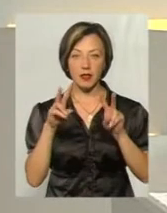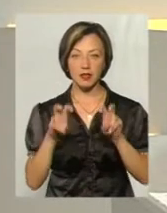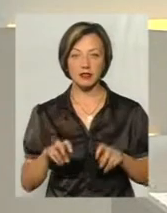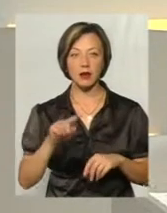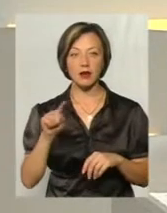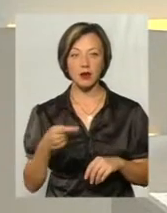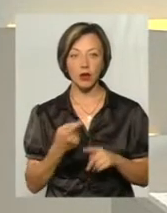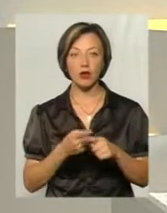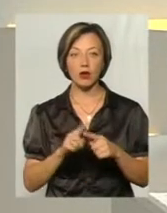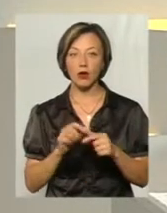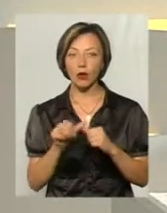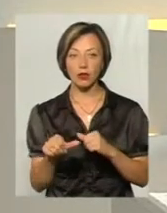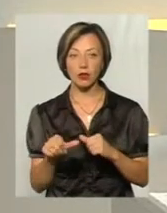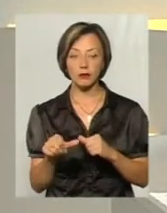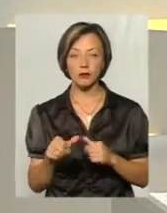вимоги.